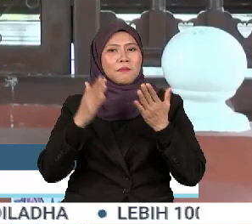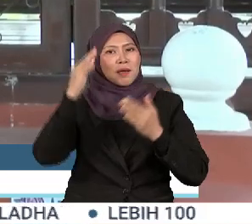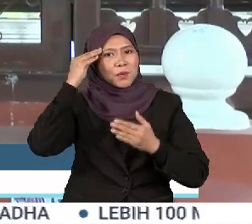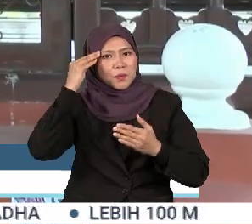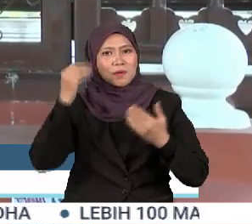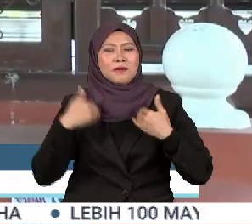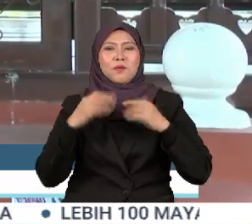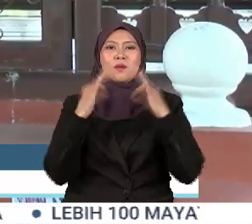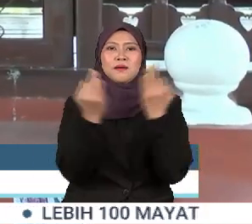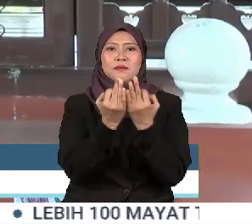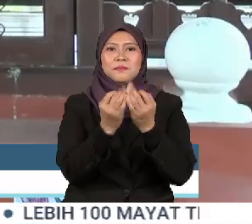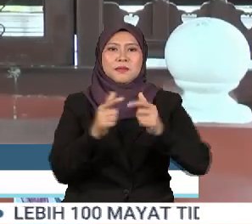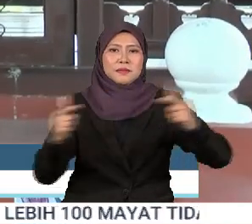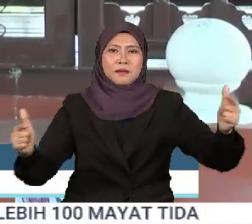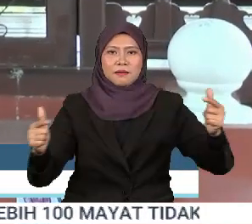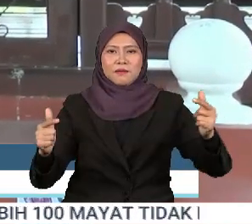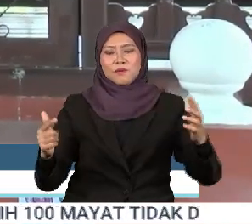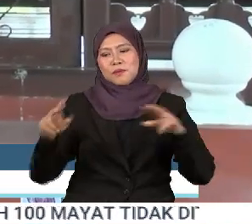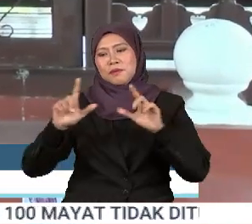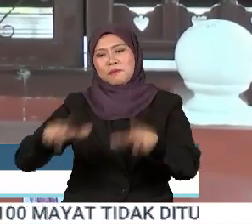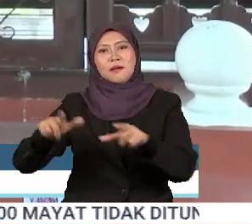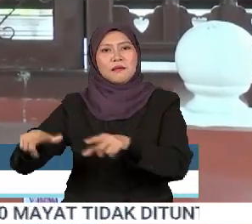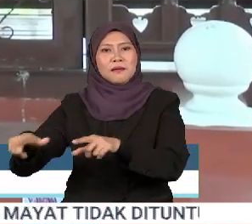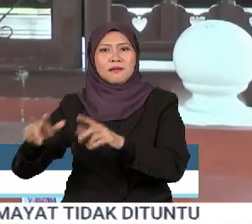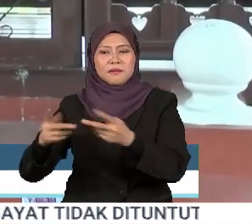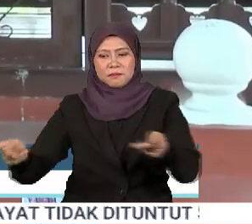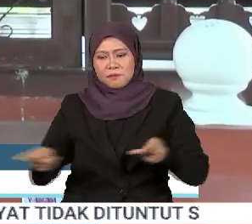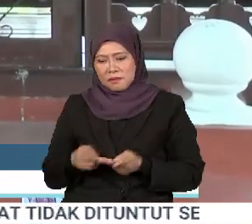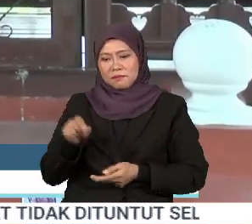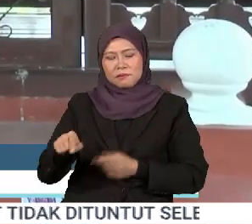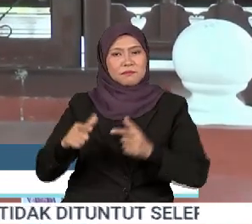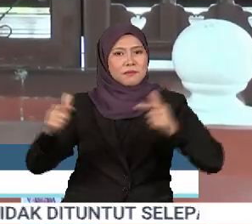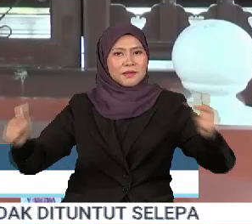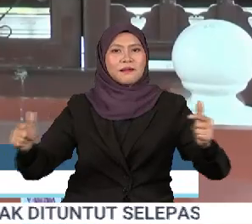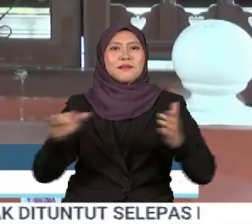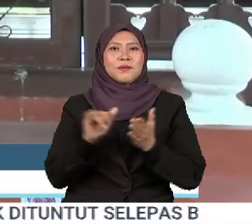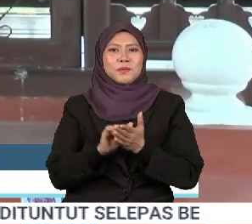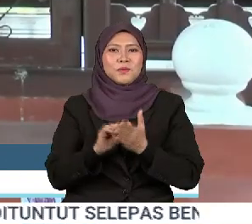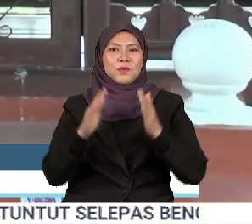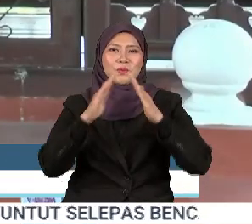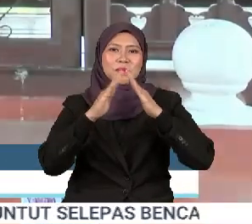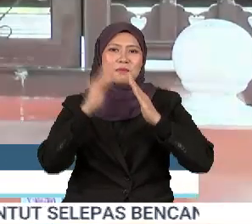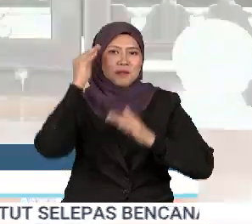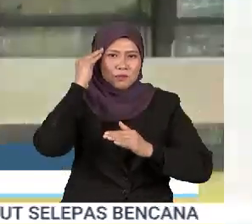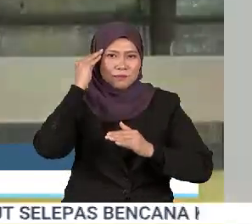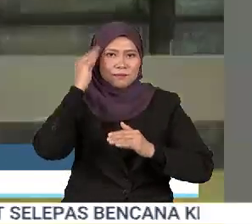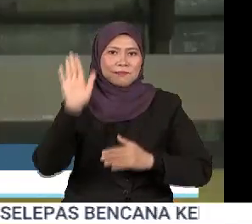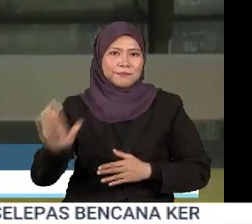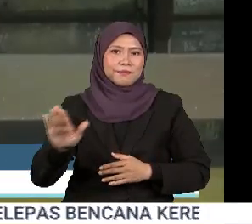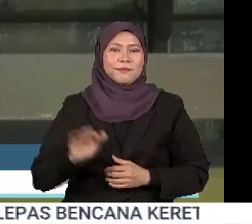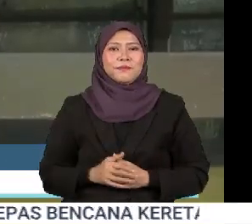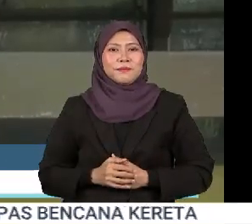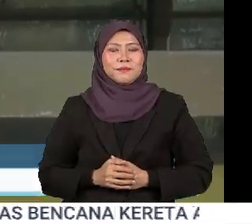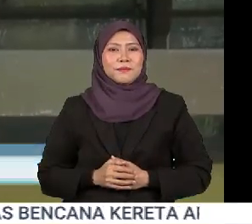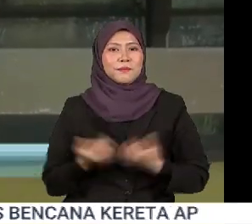akan duduk berlonggok kat ruang tamu yang besar. Itu antara ciri-ciri rumah Melayu lah. Sinonim